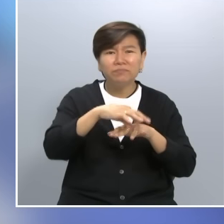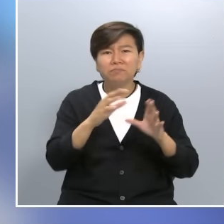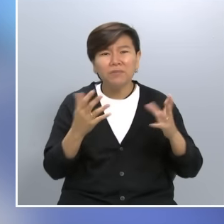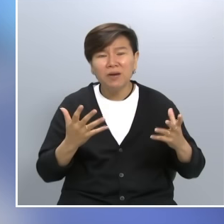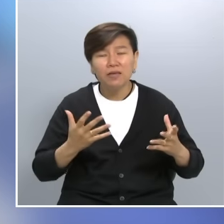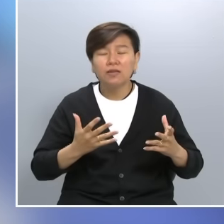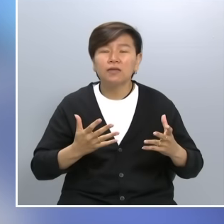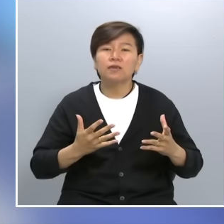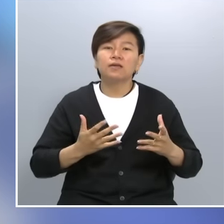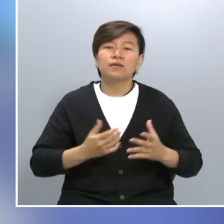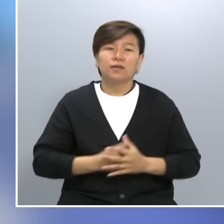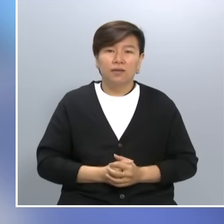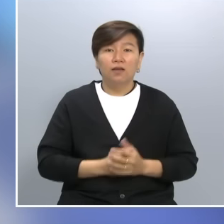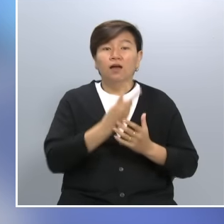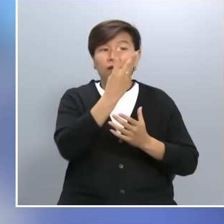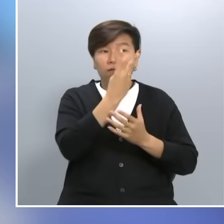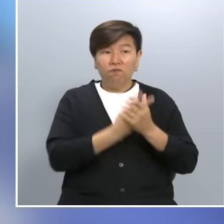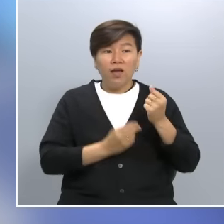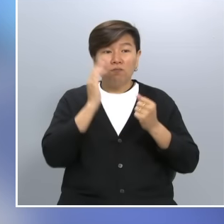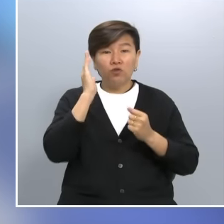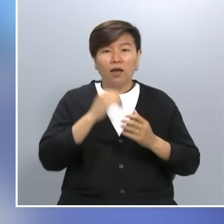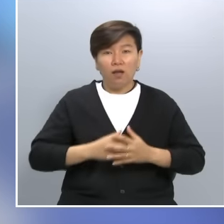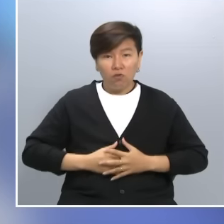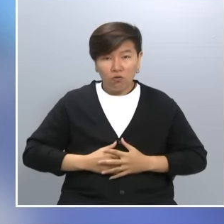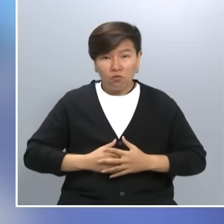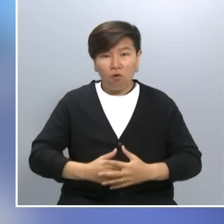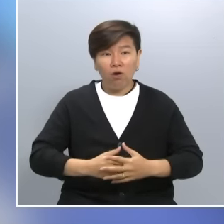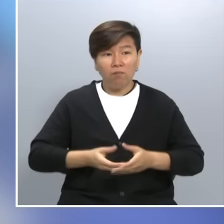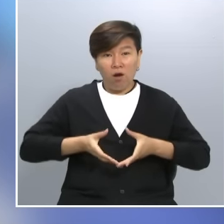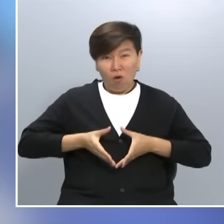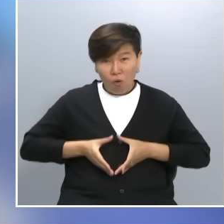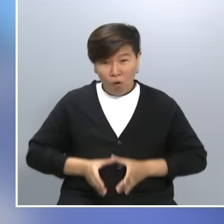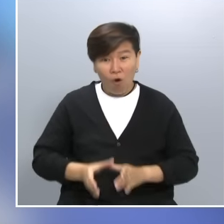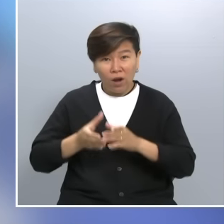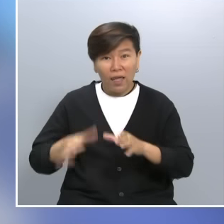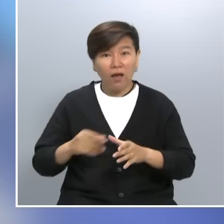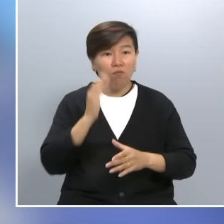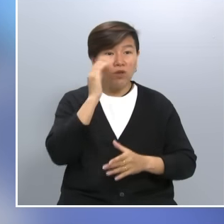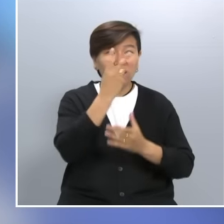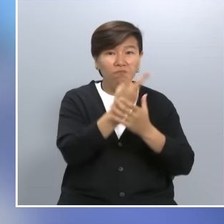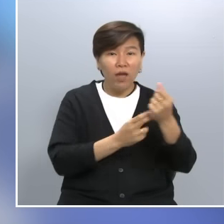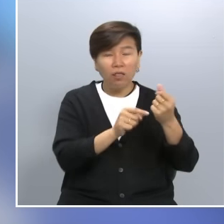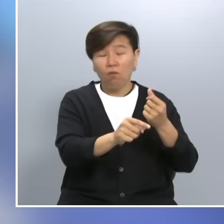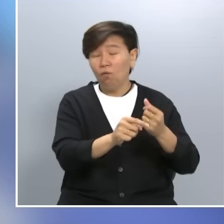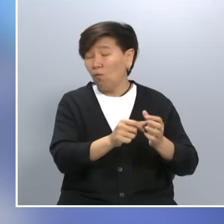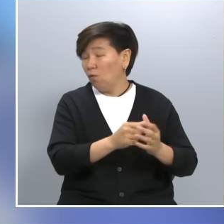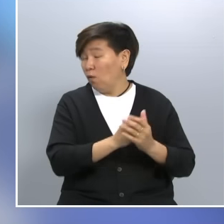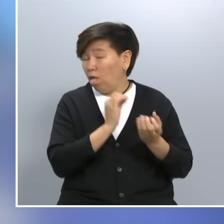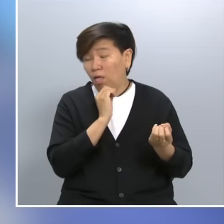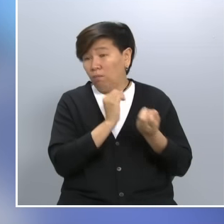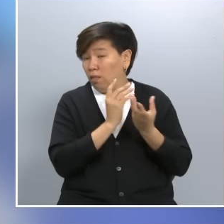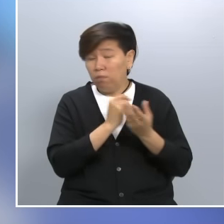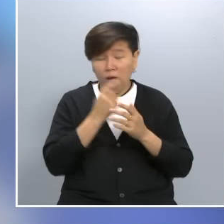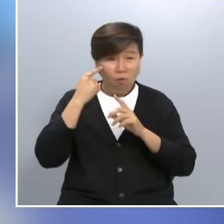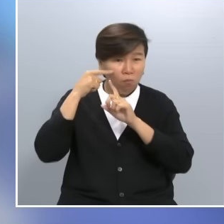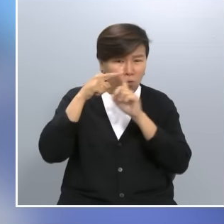ซึ่งตั้งแต่คบหากับแฟนหนุ่มคนนี้จนท้องจนถึงวันคลอดค่ะแฟนคนนี้สร้างเรื่องปวดหัวให้กับเธอตลอดมีผู้